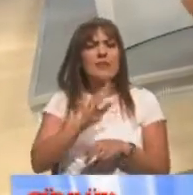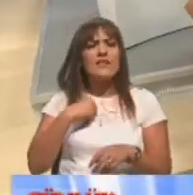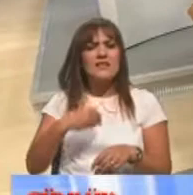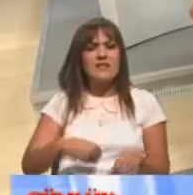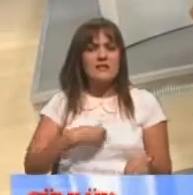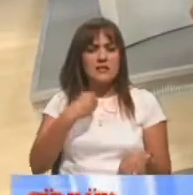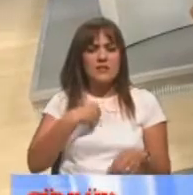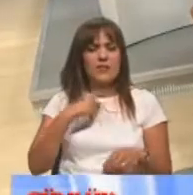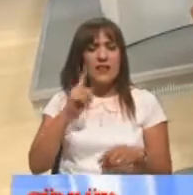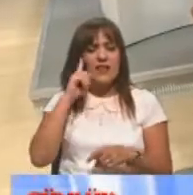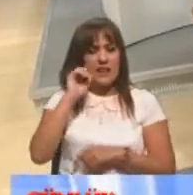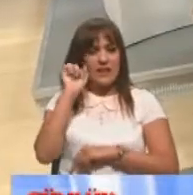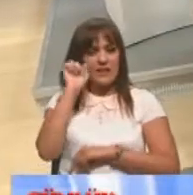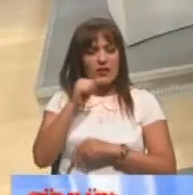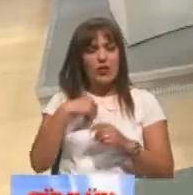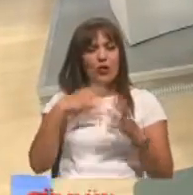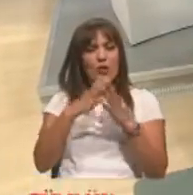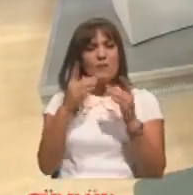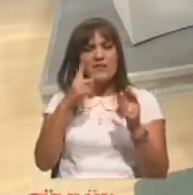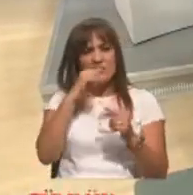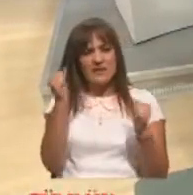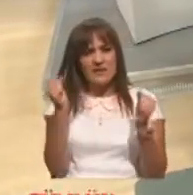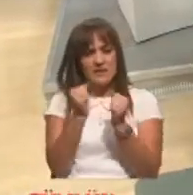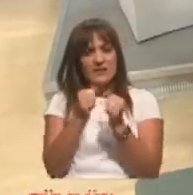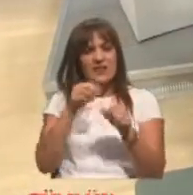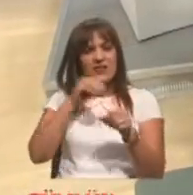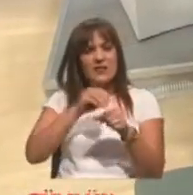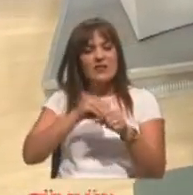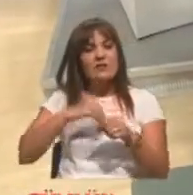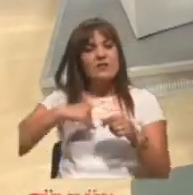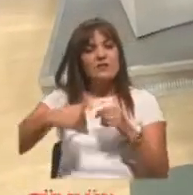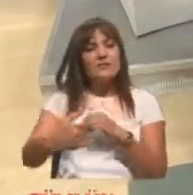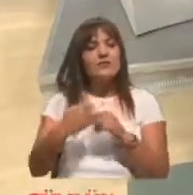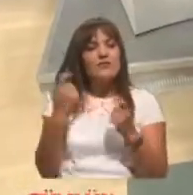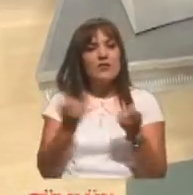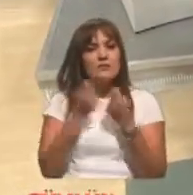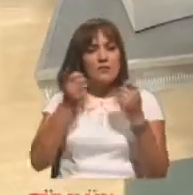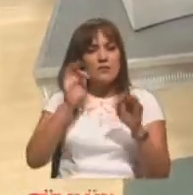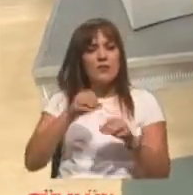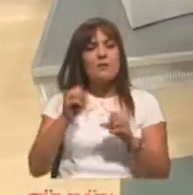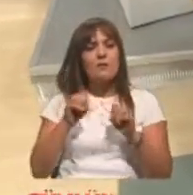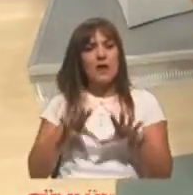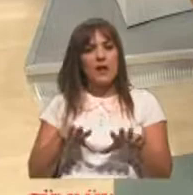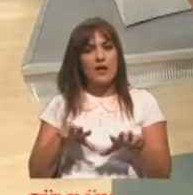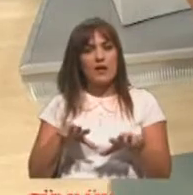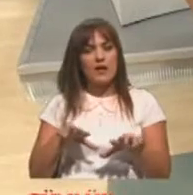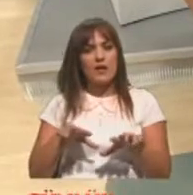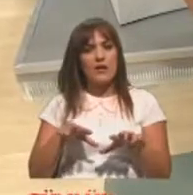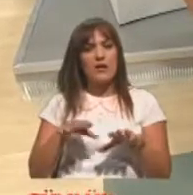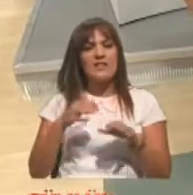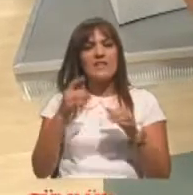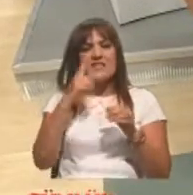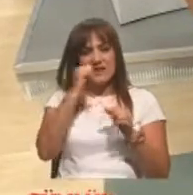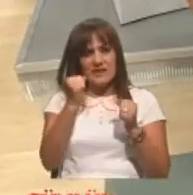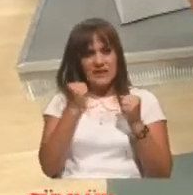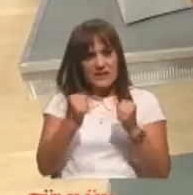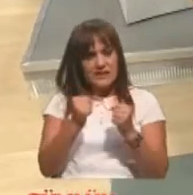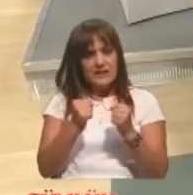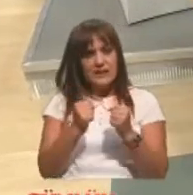hissedelim. Dik otururken topu sıkıyorum ve iç bacaklarım aktif hale geliyor. Ve bırakıyorum.